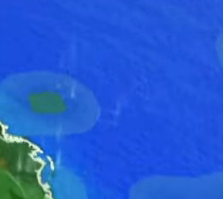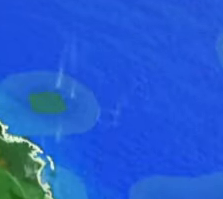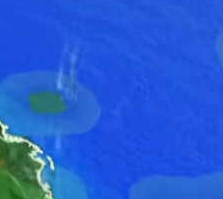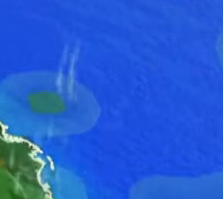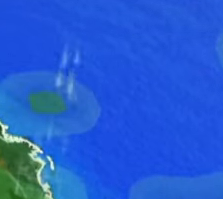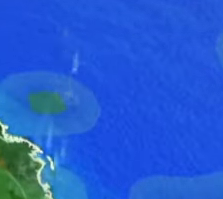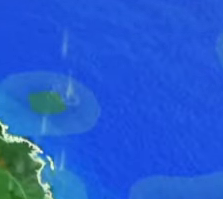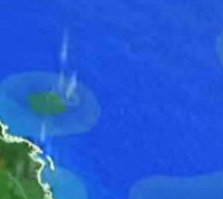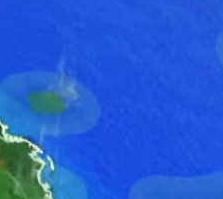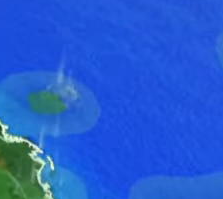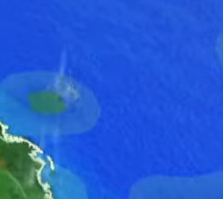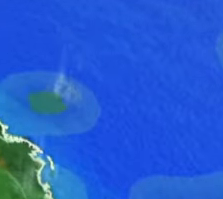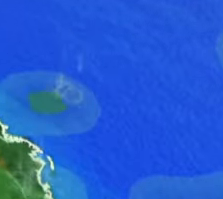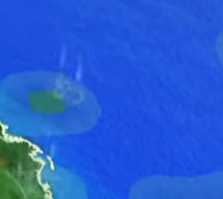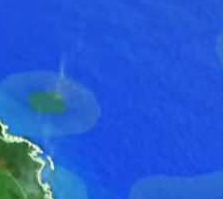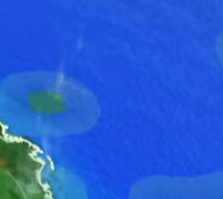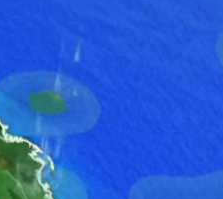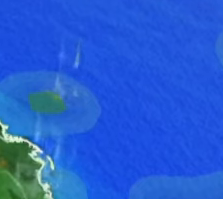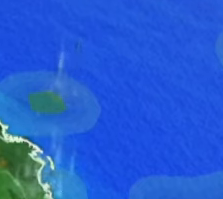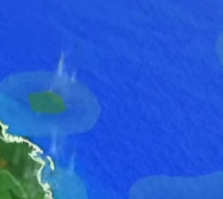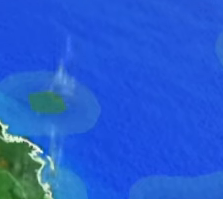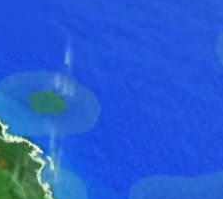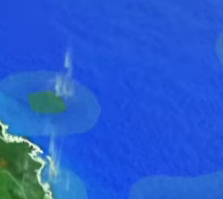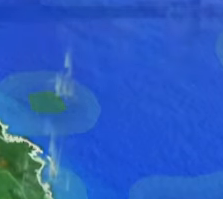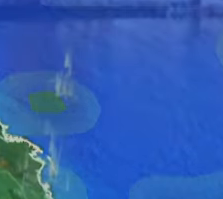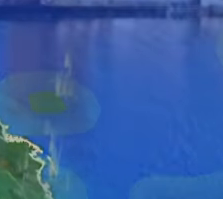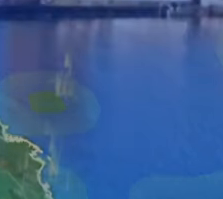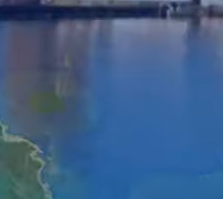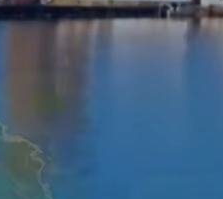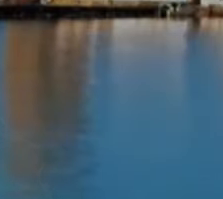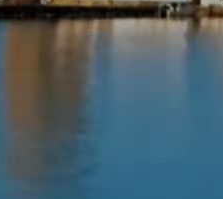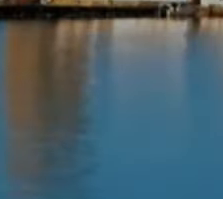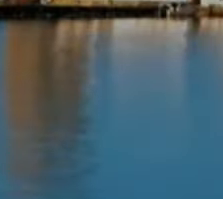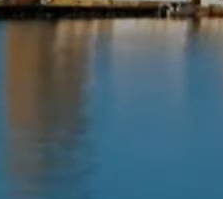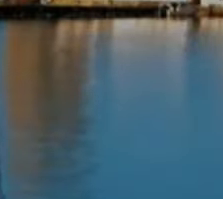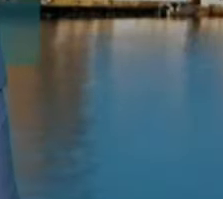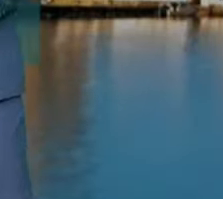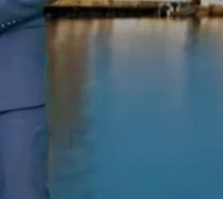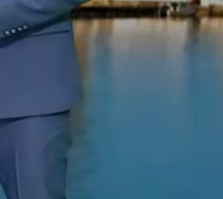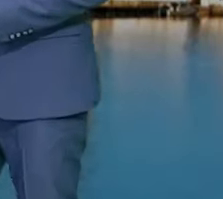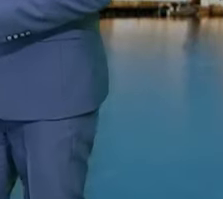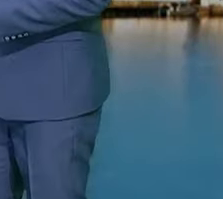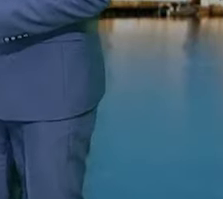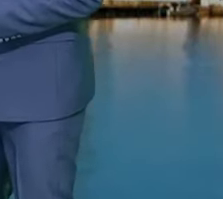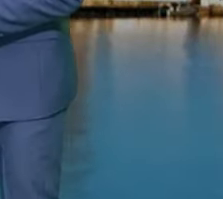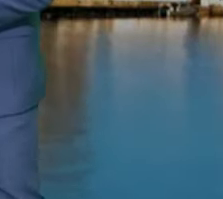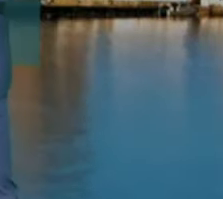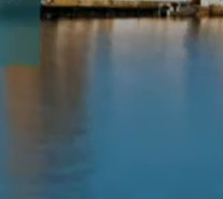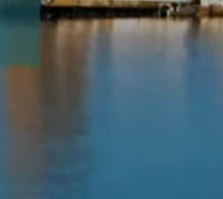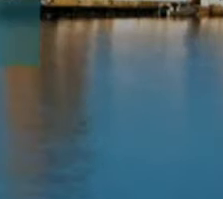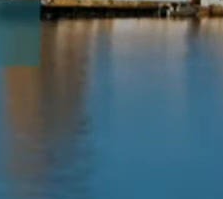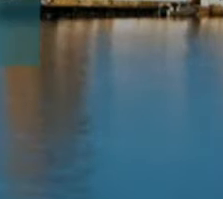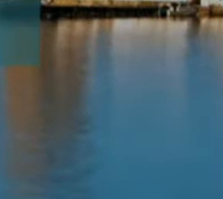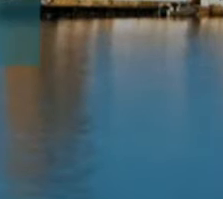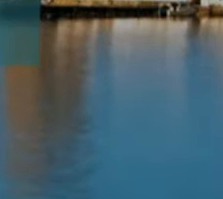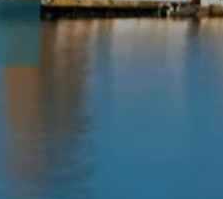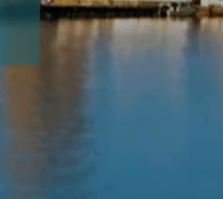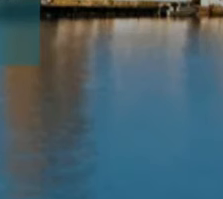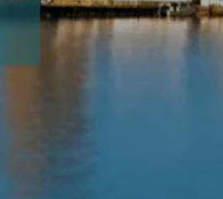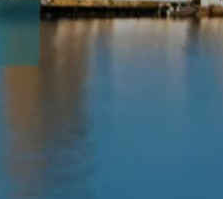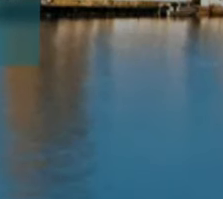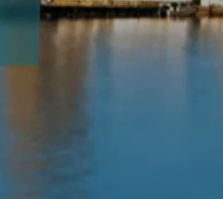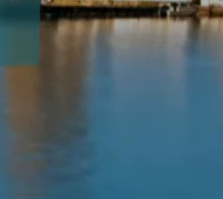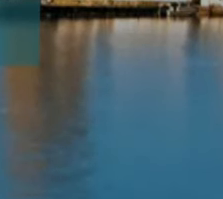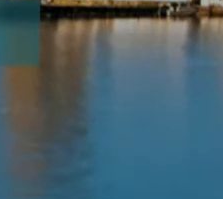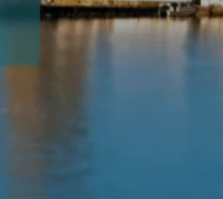sa ilang lugar sa Northern at Central Luzon. Painit din dito sa Metro Manila bukas sa 36 hanggang 37 degrees